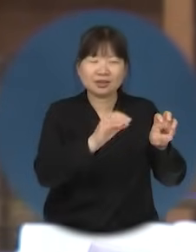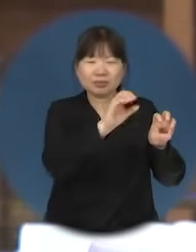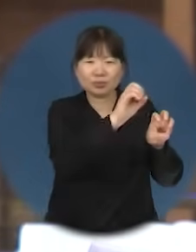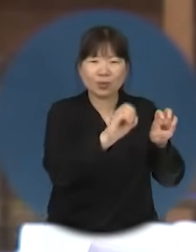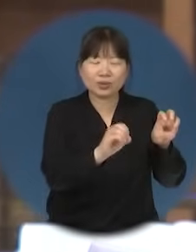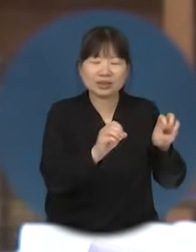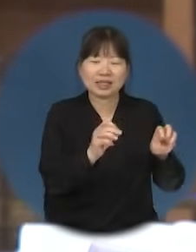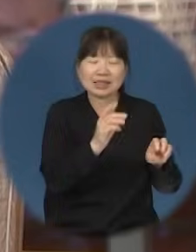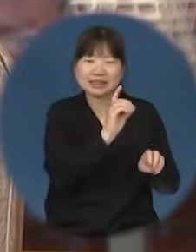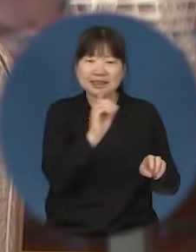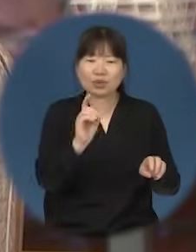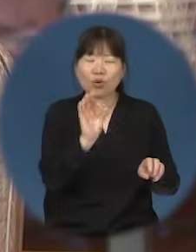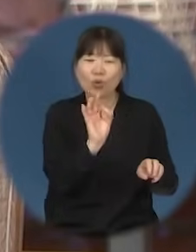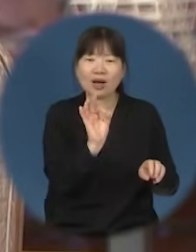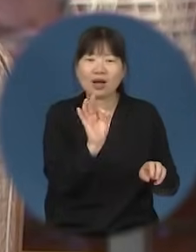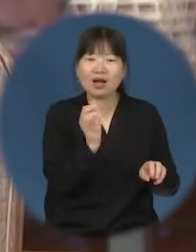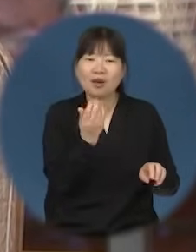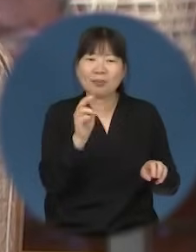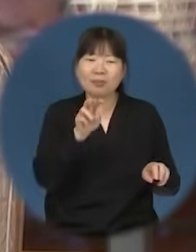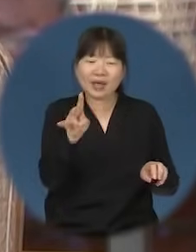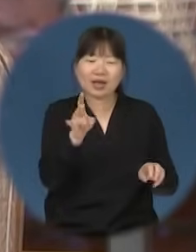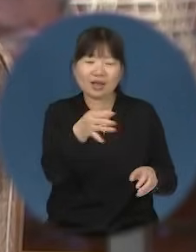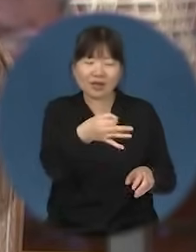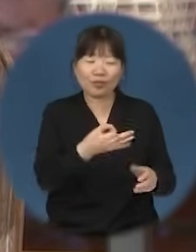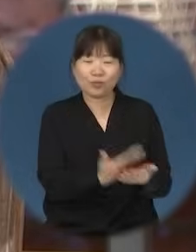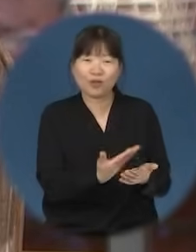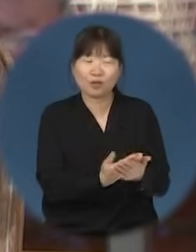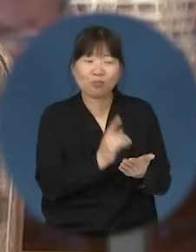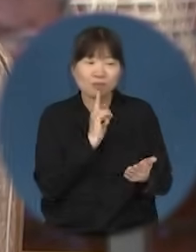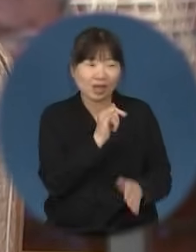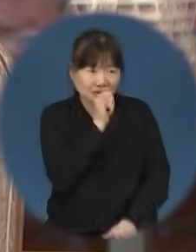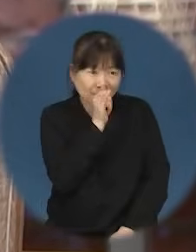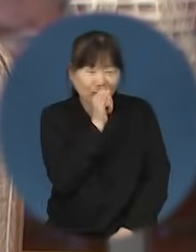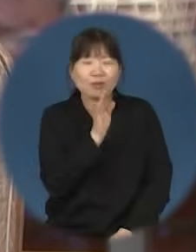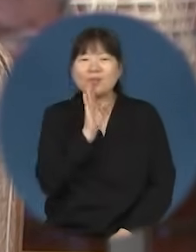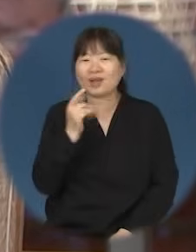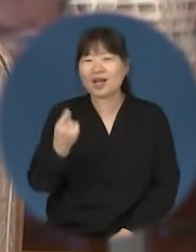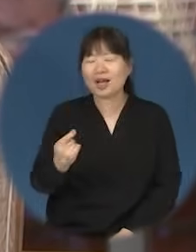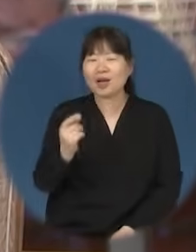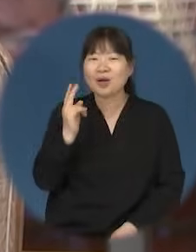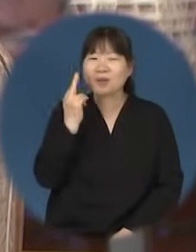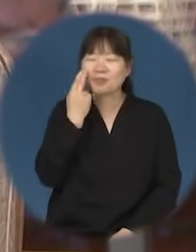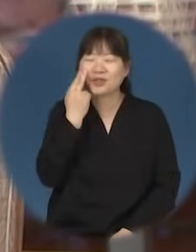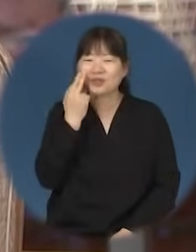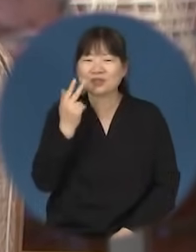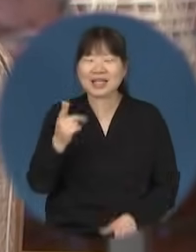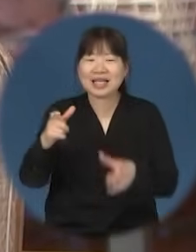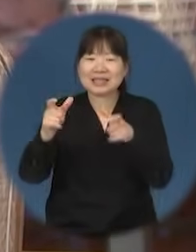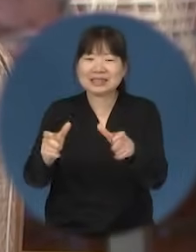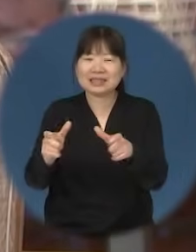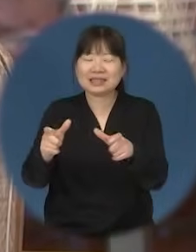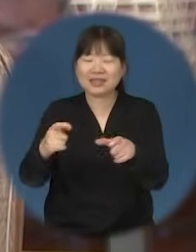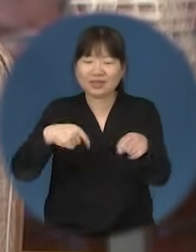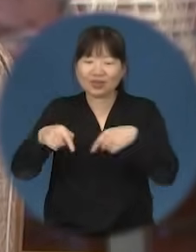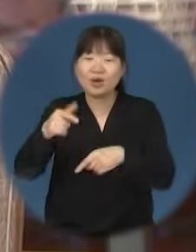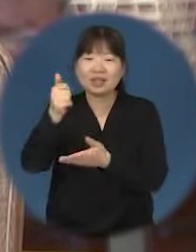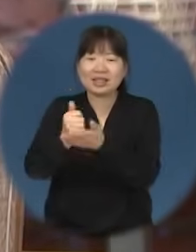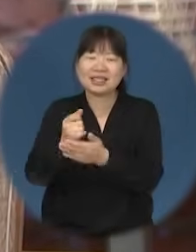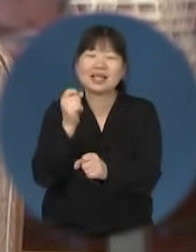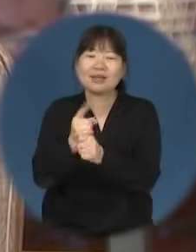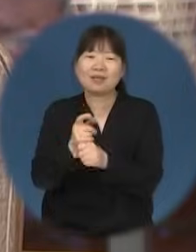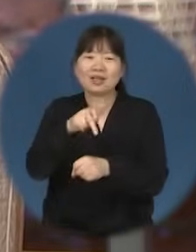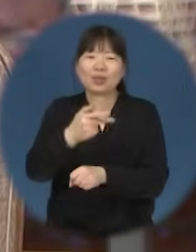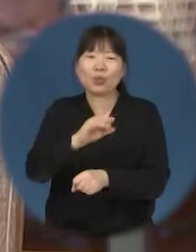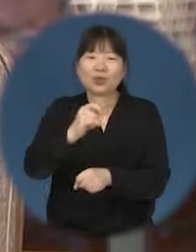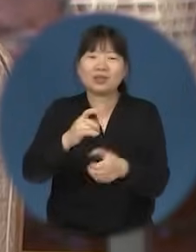줘. 이럴 예. 수 있는 겁니까? 그럼요. 예. 그래서 어느 그 미국의 주지사는 비트코인을 월급으로 받고 있잖아요. 이미 받고 예,